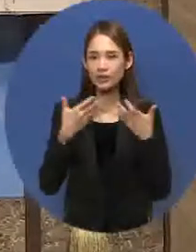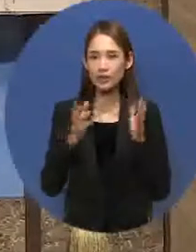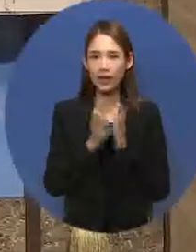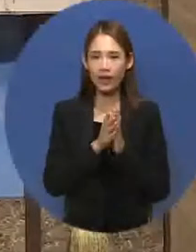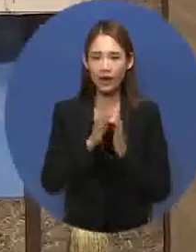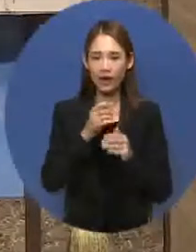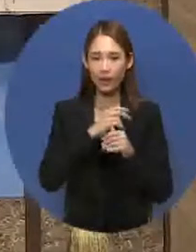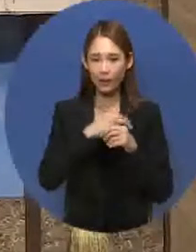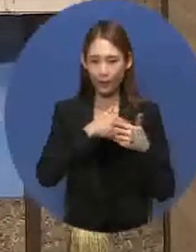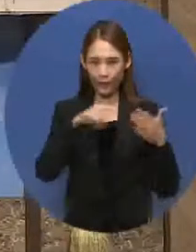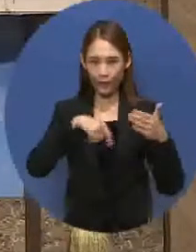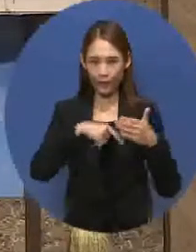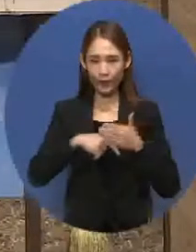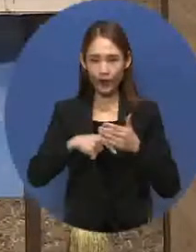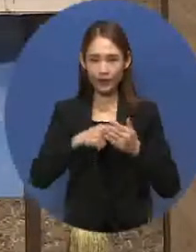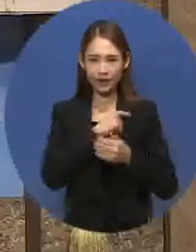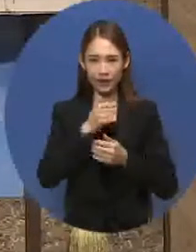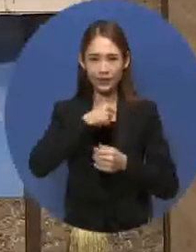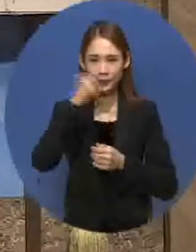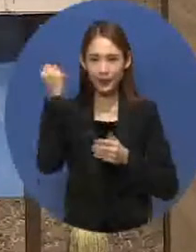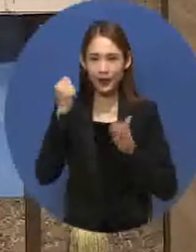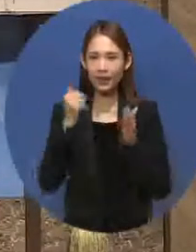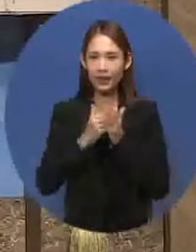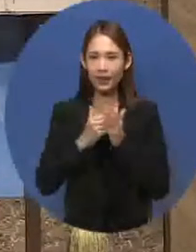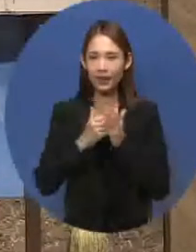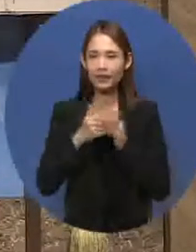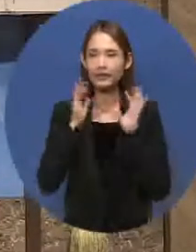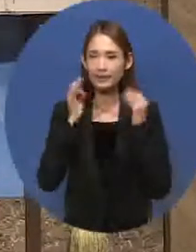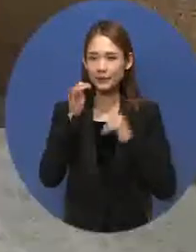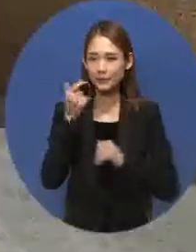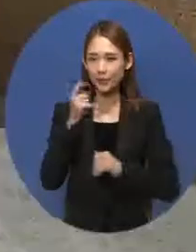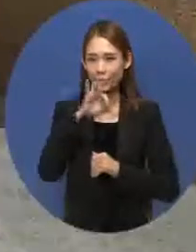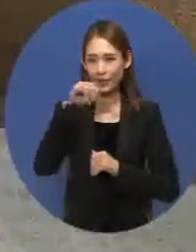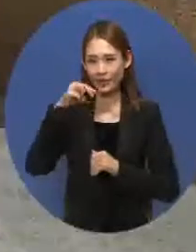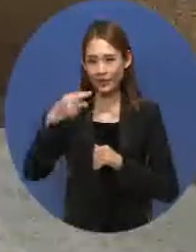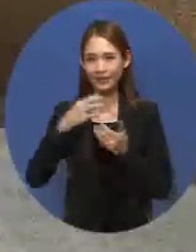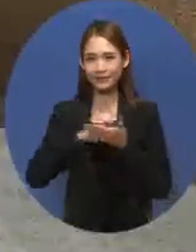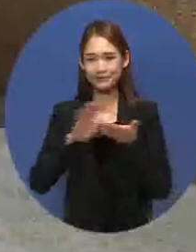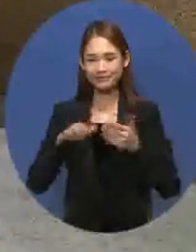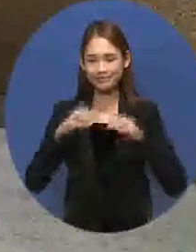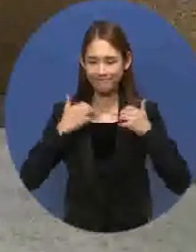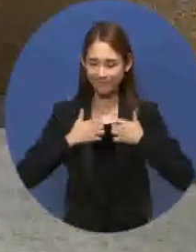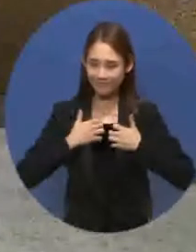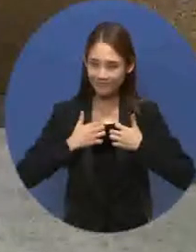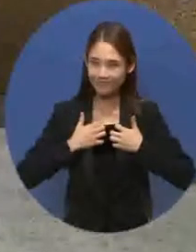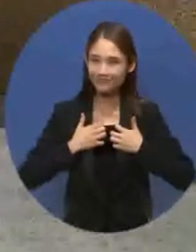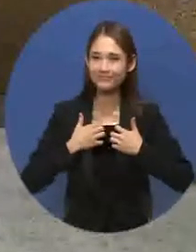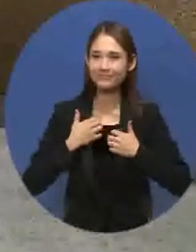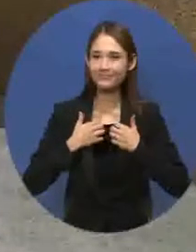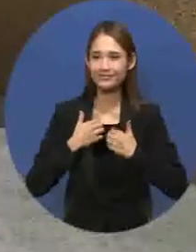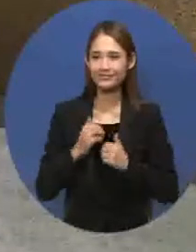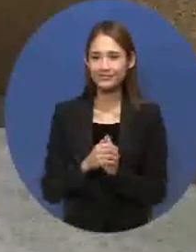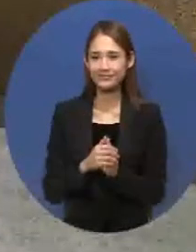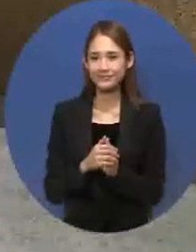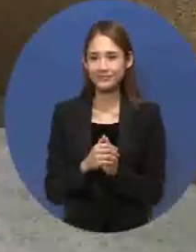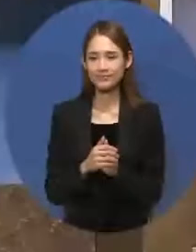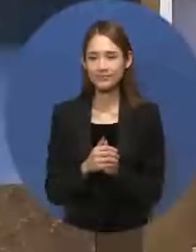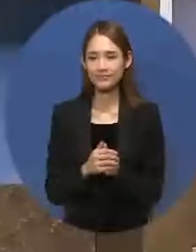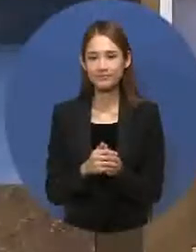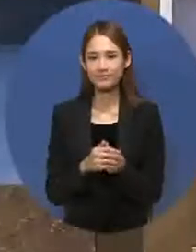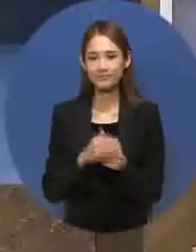회장선거에서 당선된 김호일입니다. 반갑습니다. 네, 반갑습니다. 예. 그럼 먼저